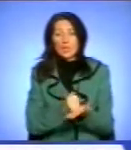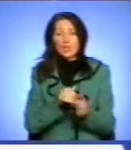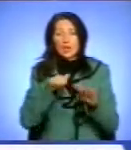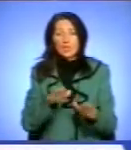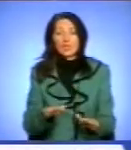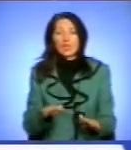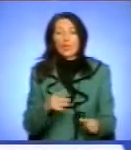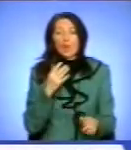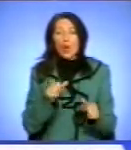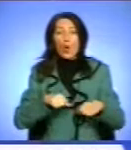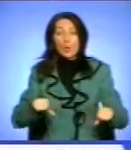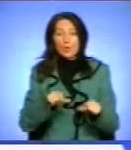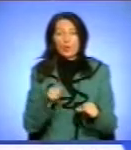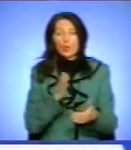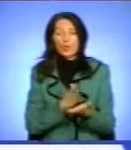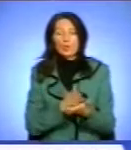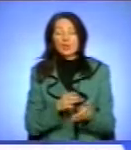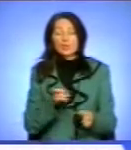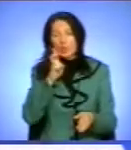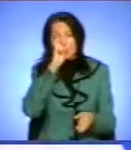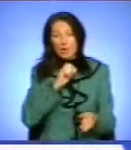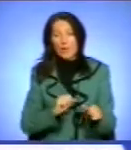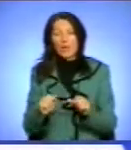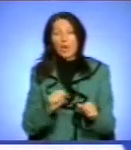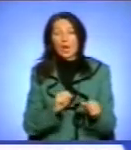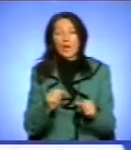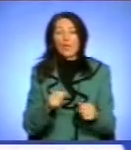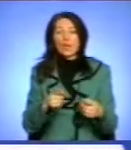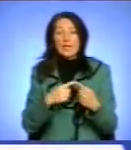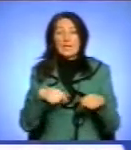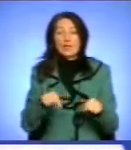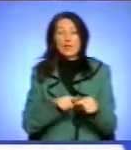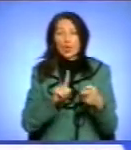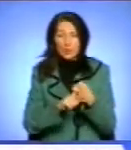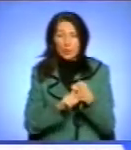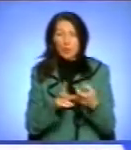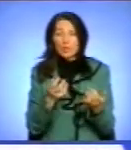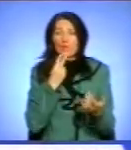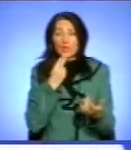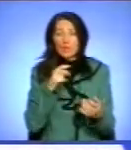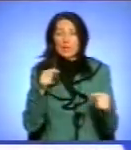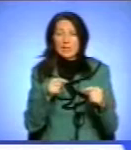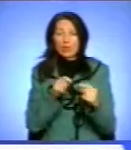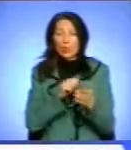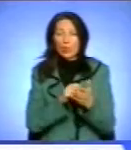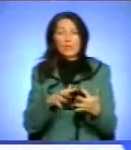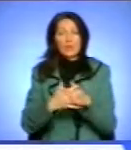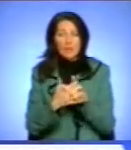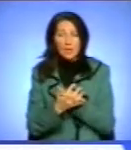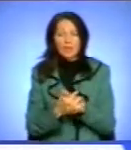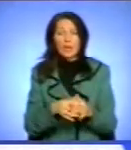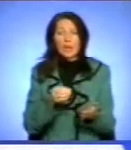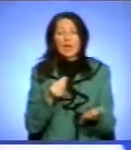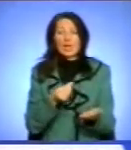державне регулювання у сфері зв'язку та інформатизації ще у червні. Згідно з документом, у сільській місцевості тарифи для населення за